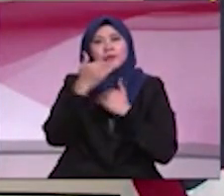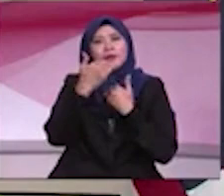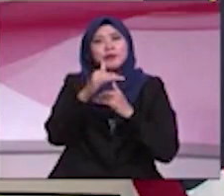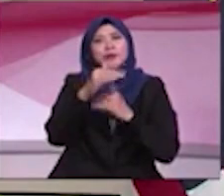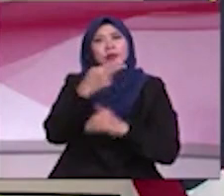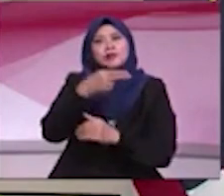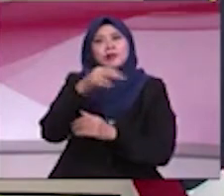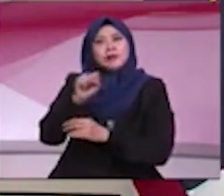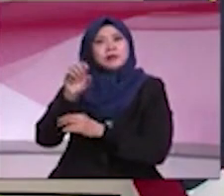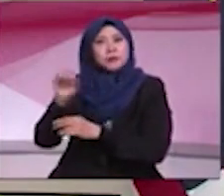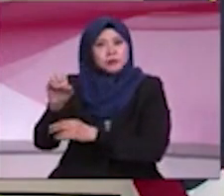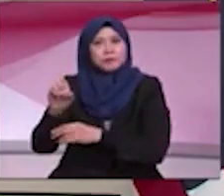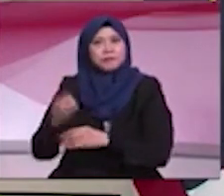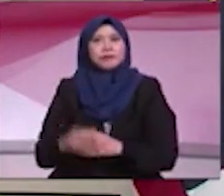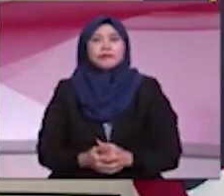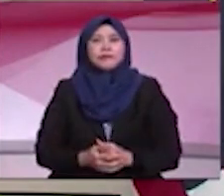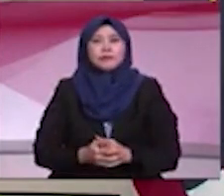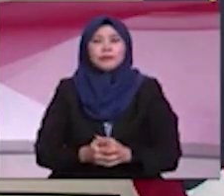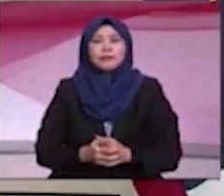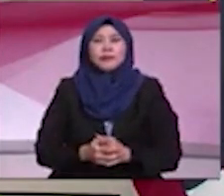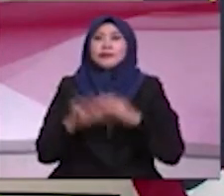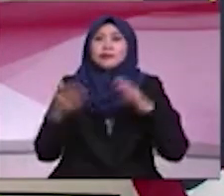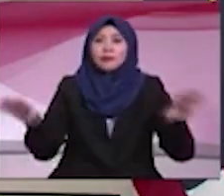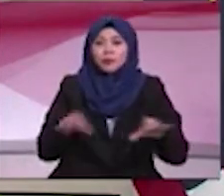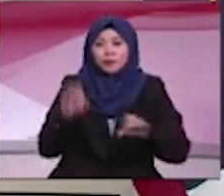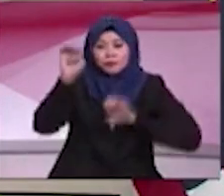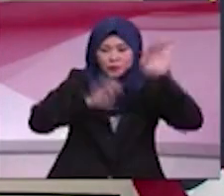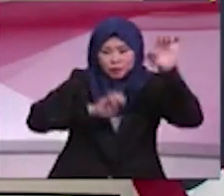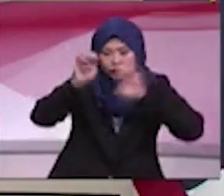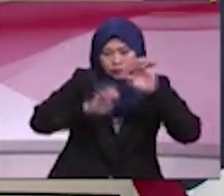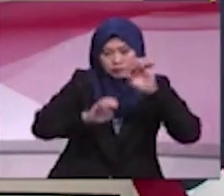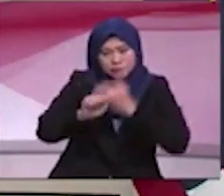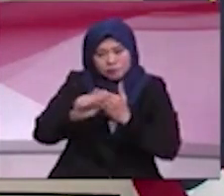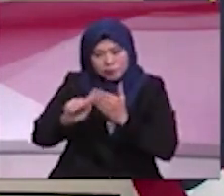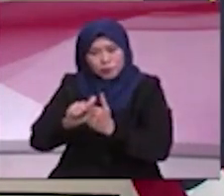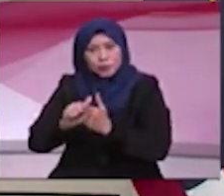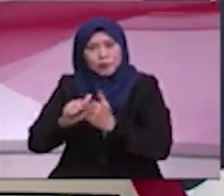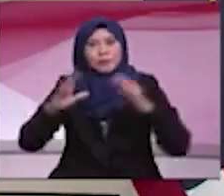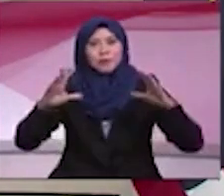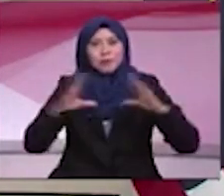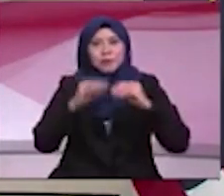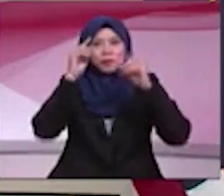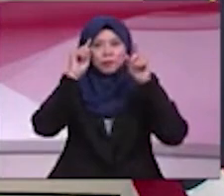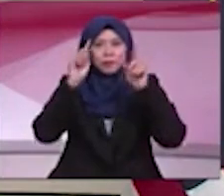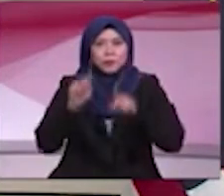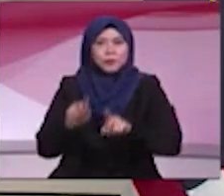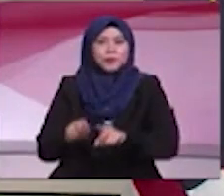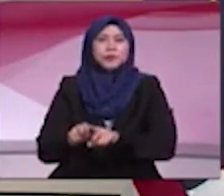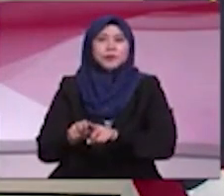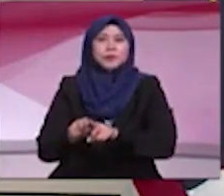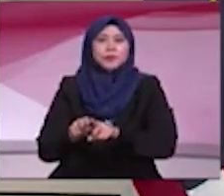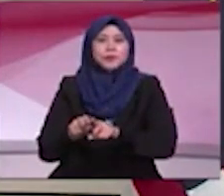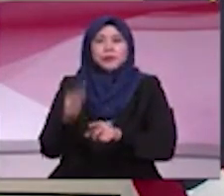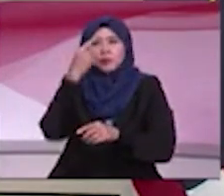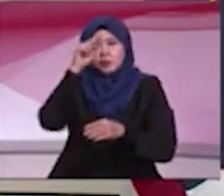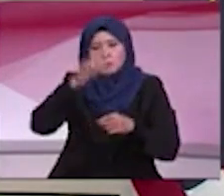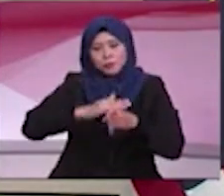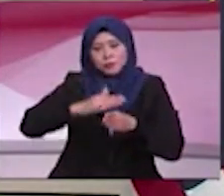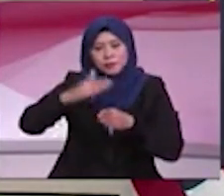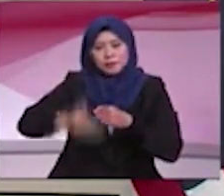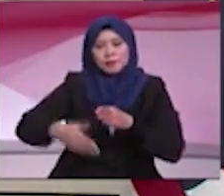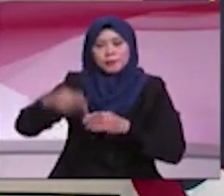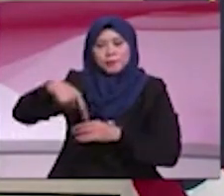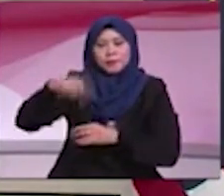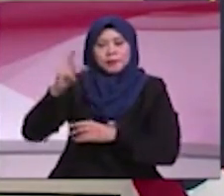ataupun di accesso setelah membuat penilaian Meksiko masyarakat telah bersetuju untuk menambahkan